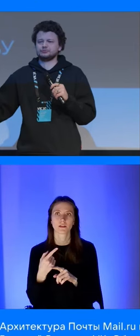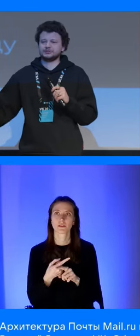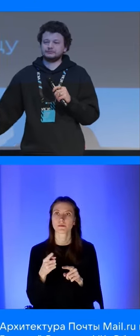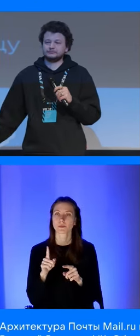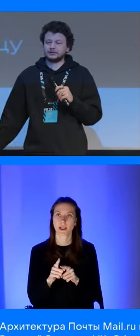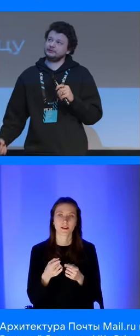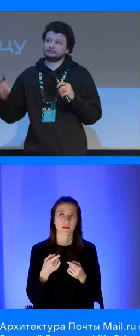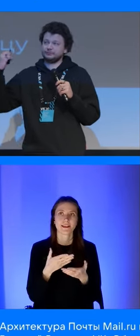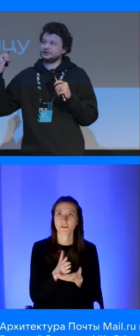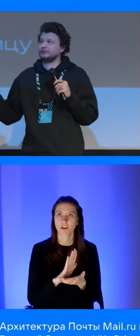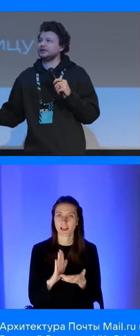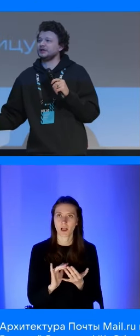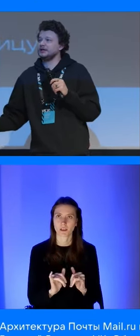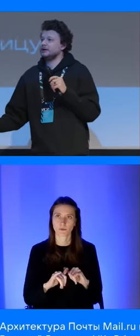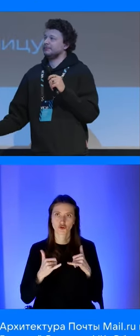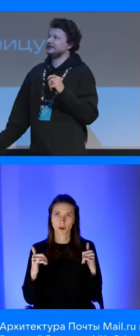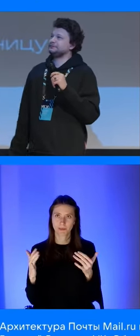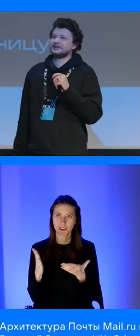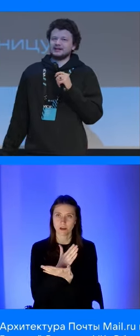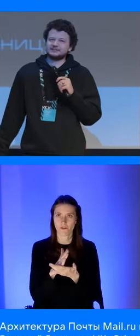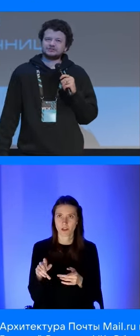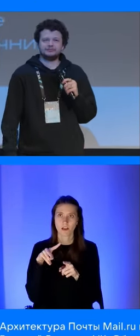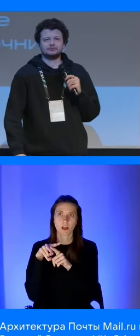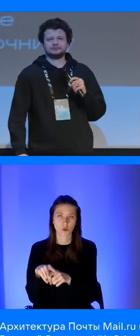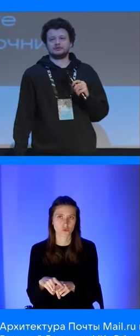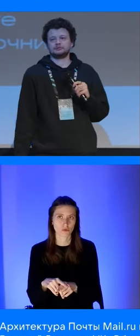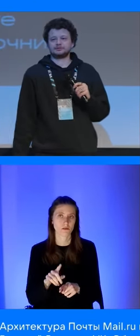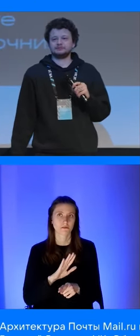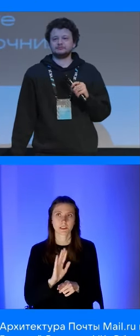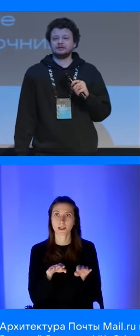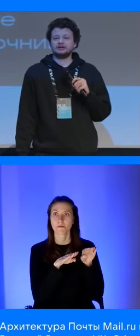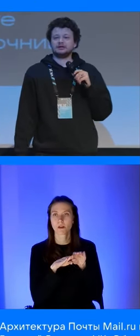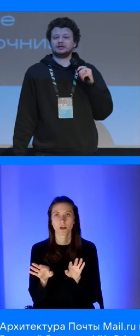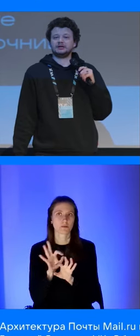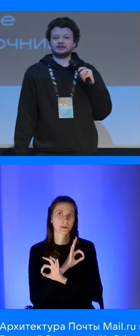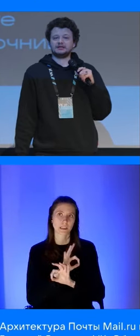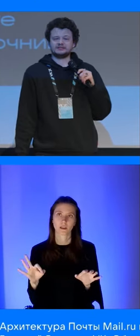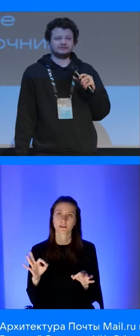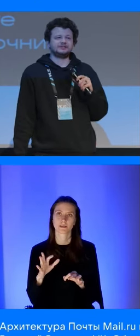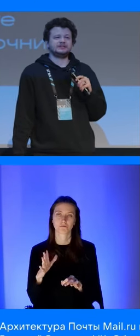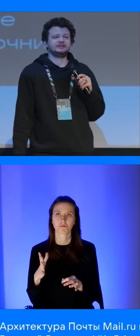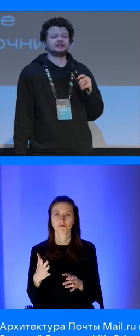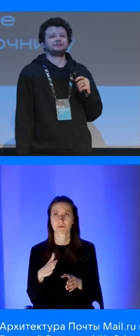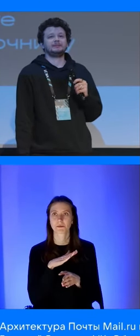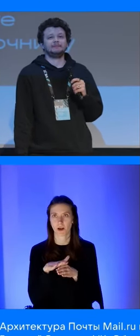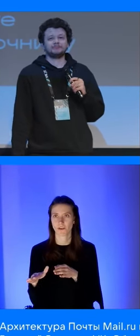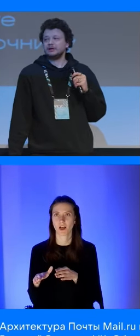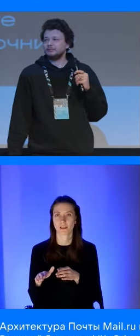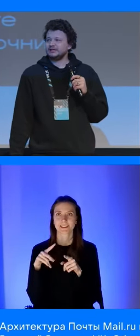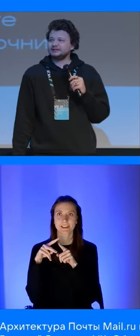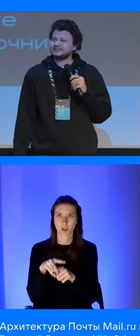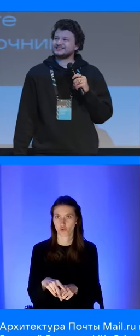масштабирования нагрузки. Как я говорил в вступительном ролике, монолит прекрасно масштабируется по нагрузке. С этим вообще нет никаких